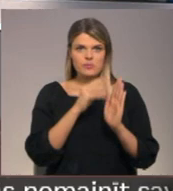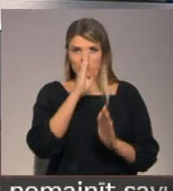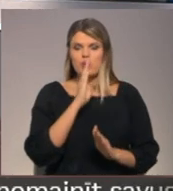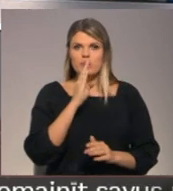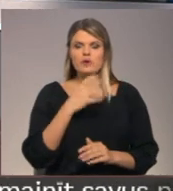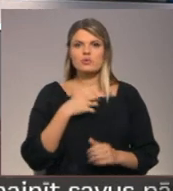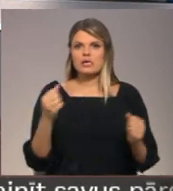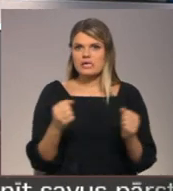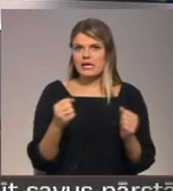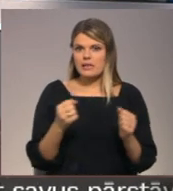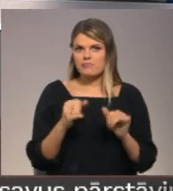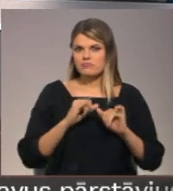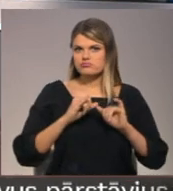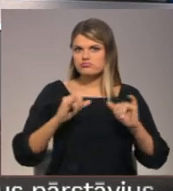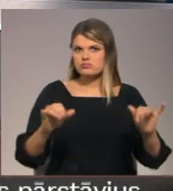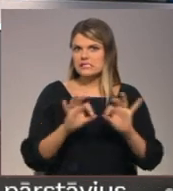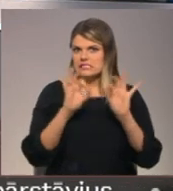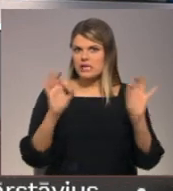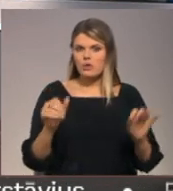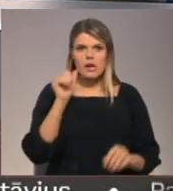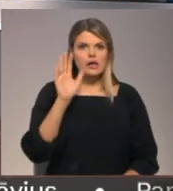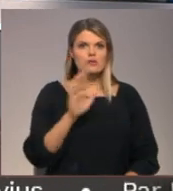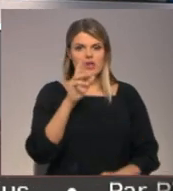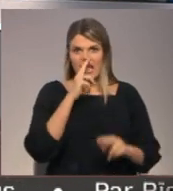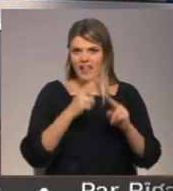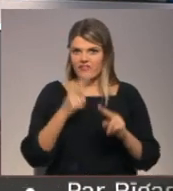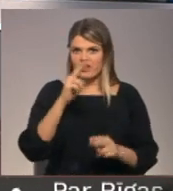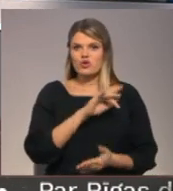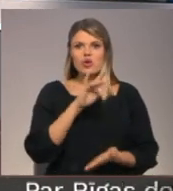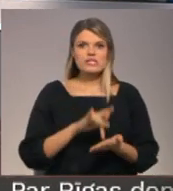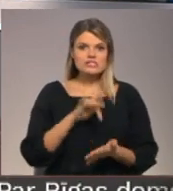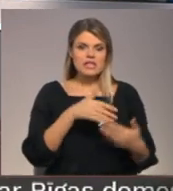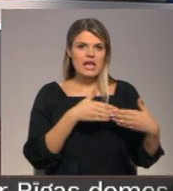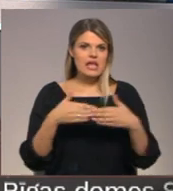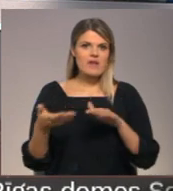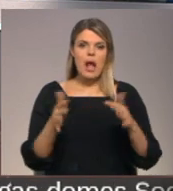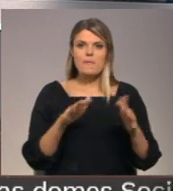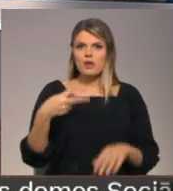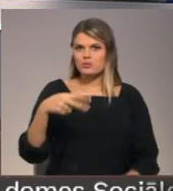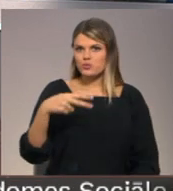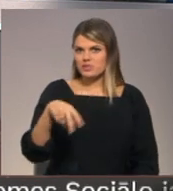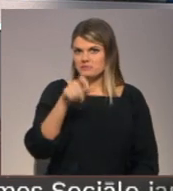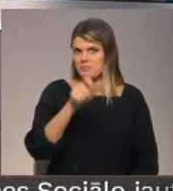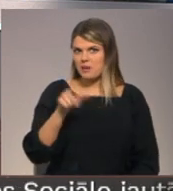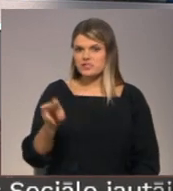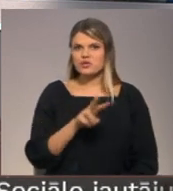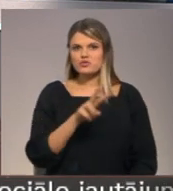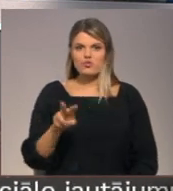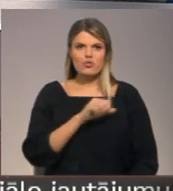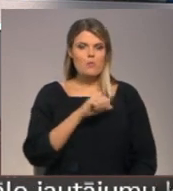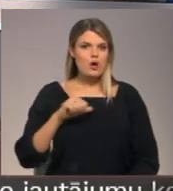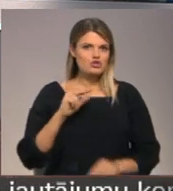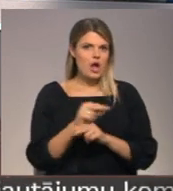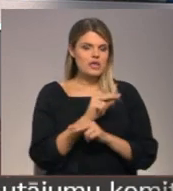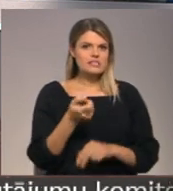ikdienu. Infektoloģijas centrā ieved aptuveni 20 pacientus, kuri saviem spēkiem ar gripu galā vairs netiek. Ārsti brīdina, ka šogad gripa